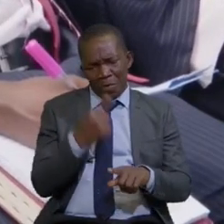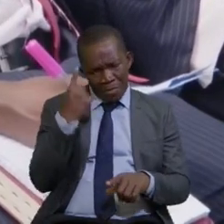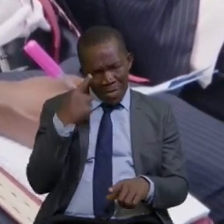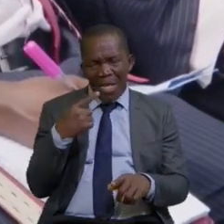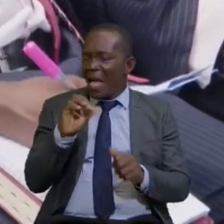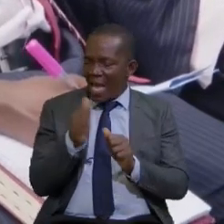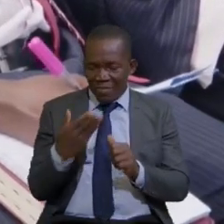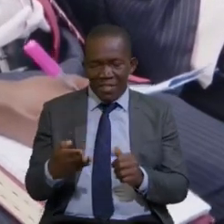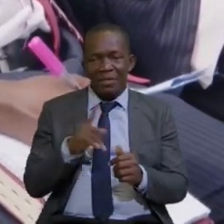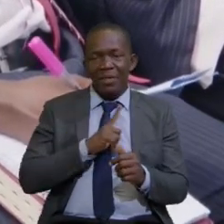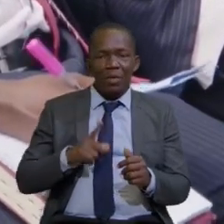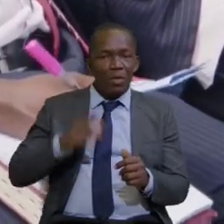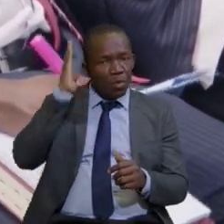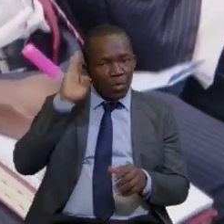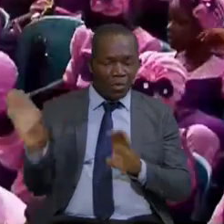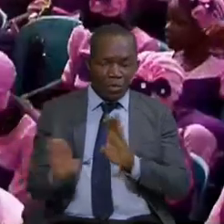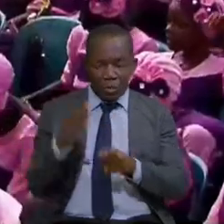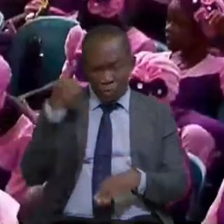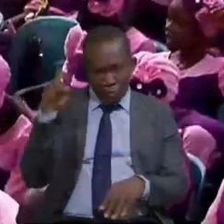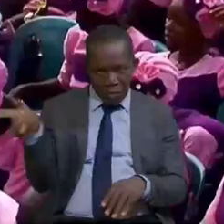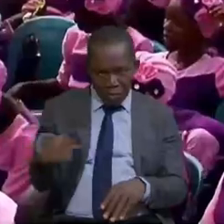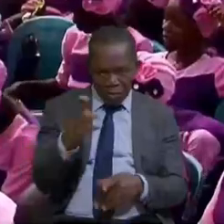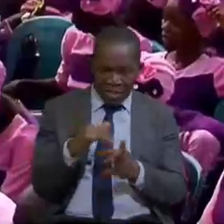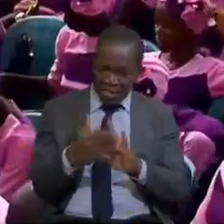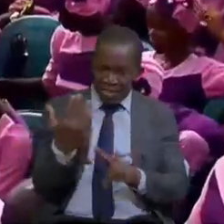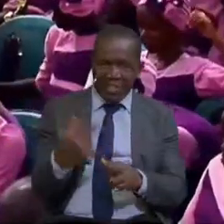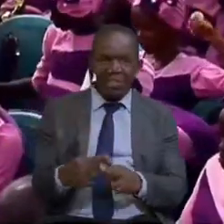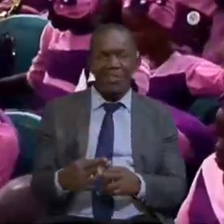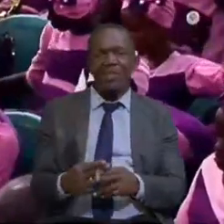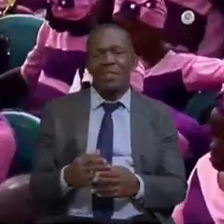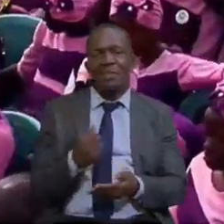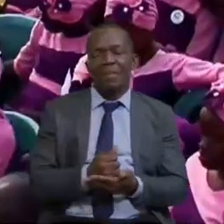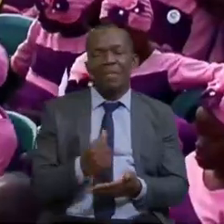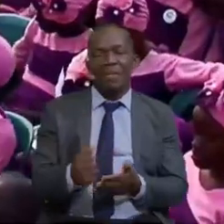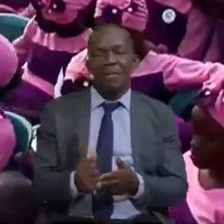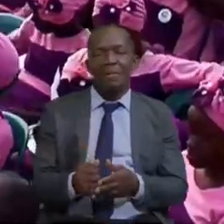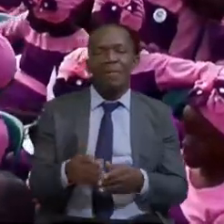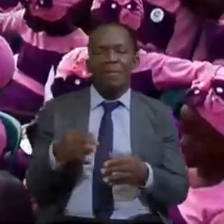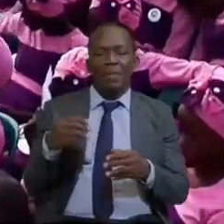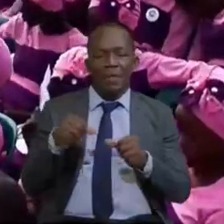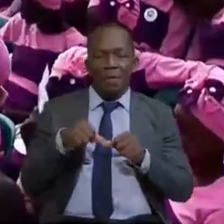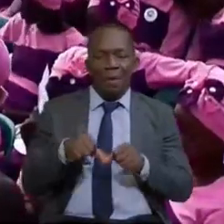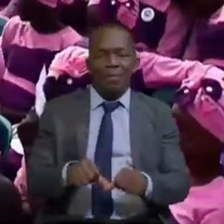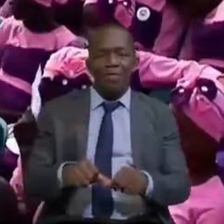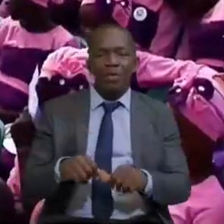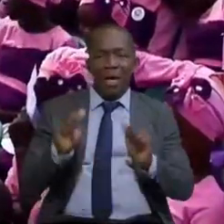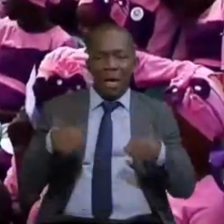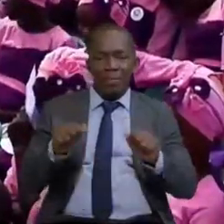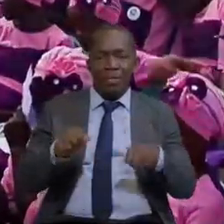Ceci-là, il le fera aujourd'hui. La capacité perpétuelle du